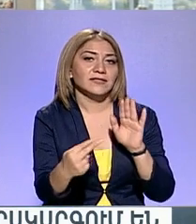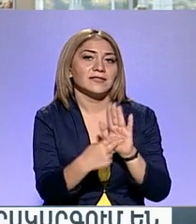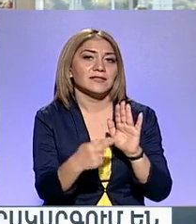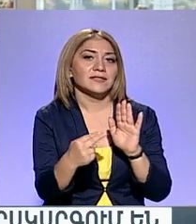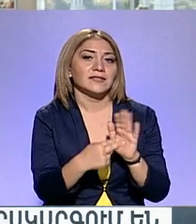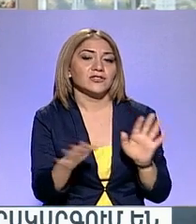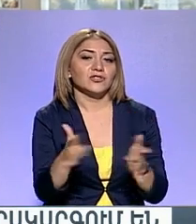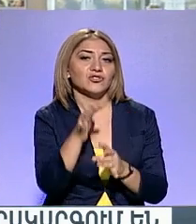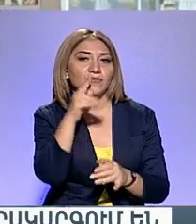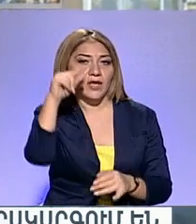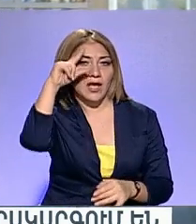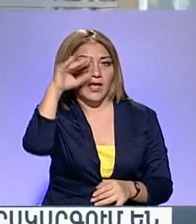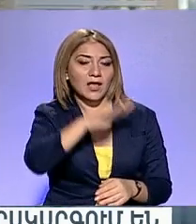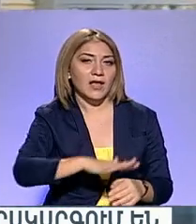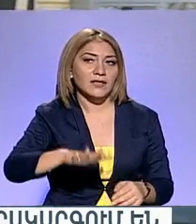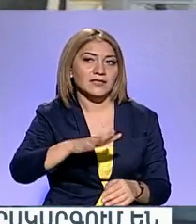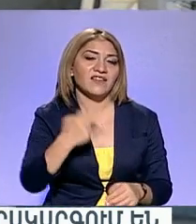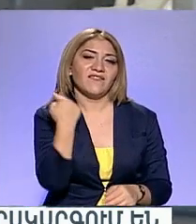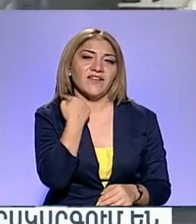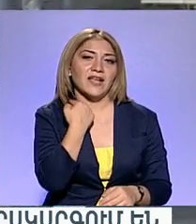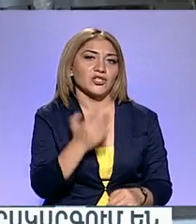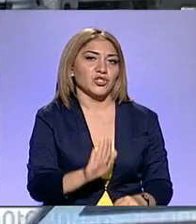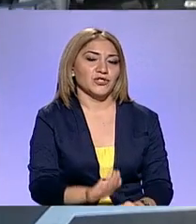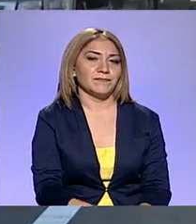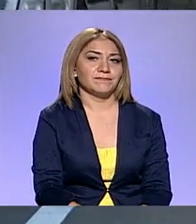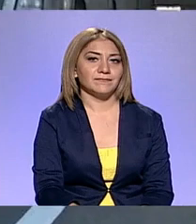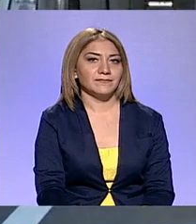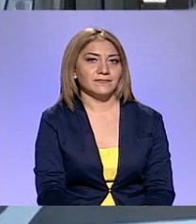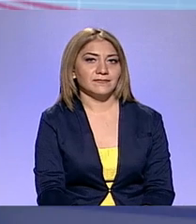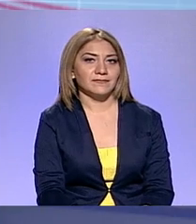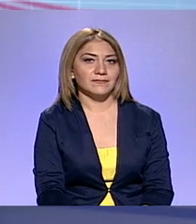գնագոյացման արդյունքում Հայաստանի փոխադրողները վնասներ չկրեն։